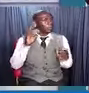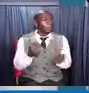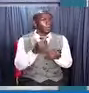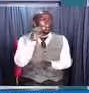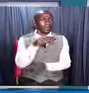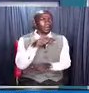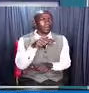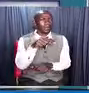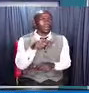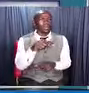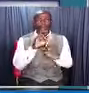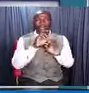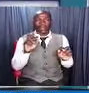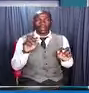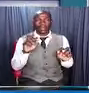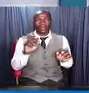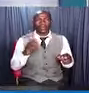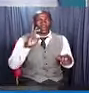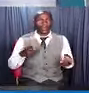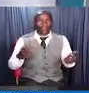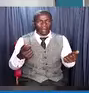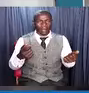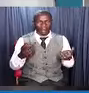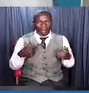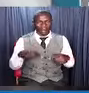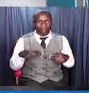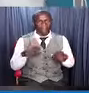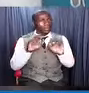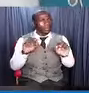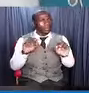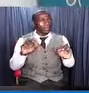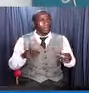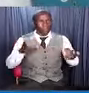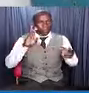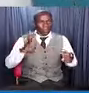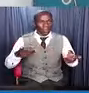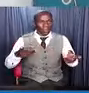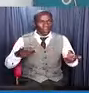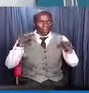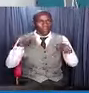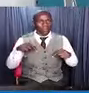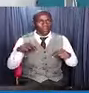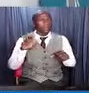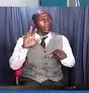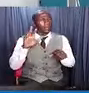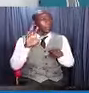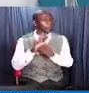nothing that will come. Hakuna kitu kitafanyika. There is nothing that will be done. Hakuna kitu kitafanyika. There is nothing that will come. Na ndio hasara ya wengi wenu. And that's some. Kuna